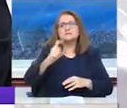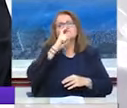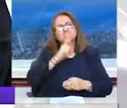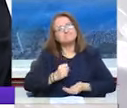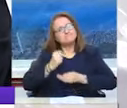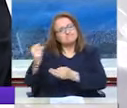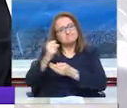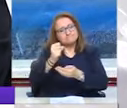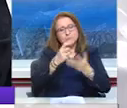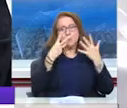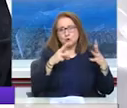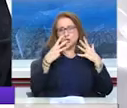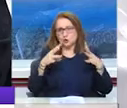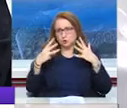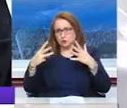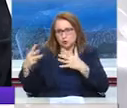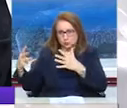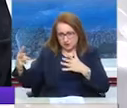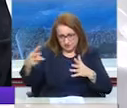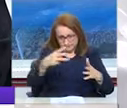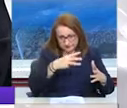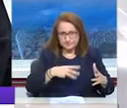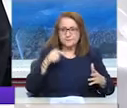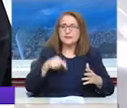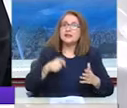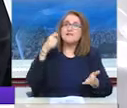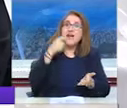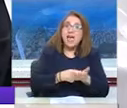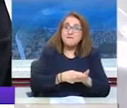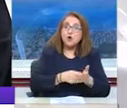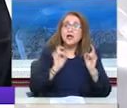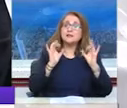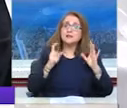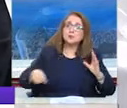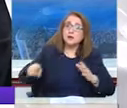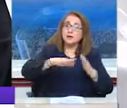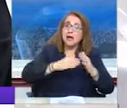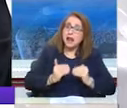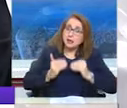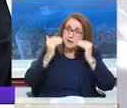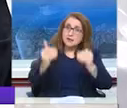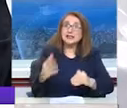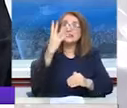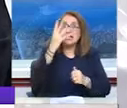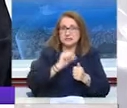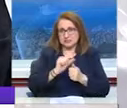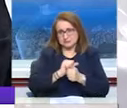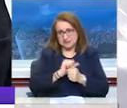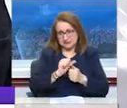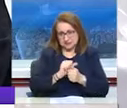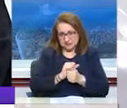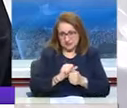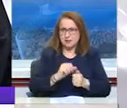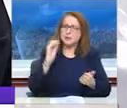αυτοί λαμβάνουν αναστολή πληρωμής βεβαιωμένων οφειλών και δόσεων προς την εφορία για 4 μήνες με δυνατότητα έκπτωση 25%